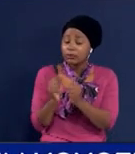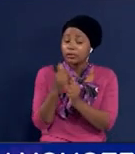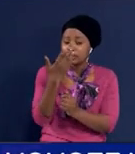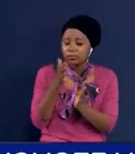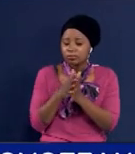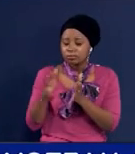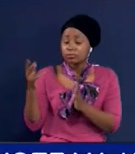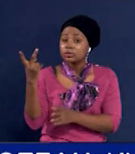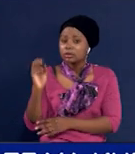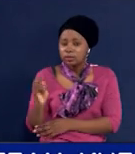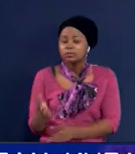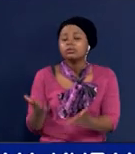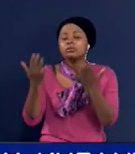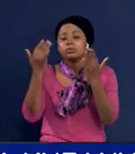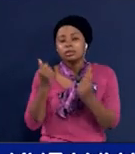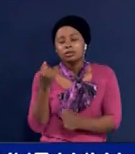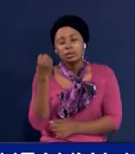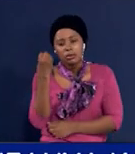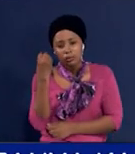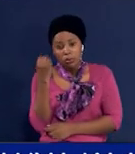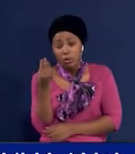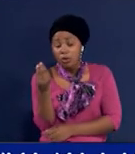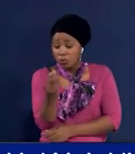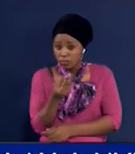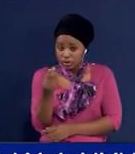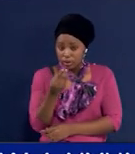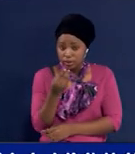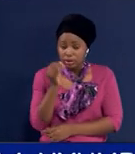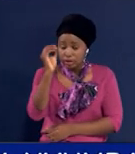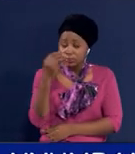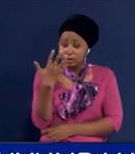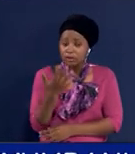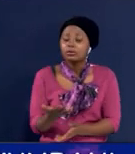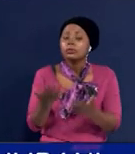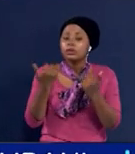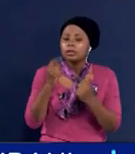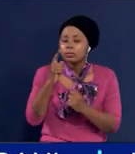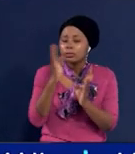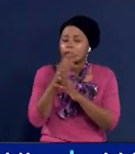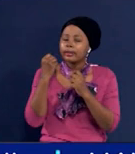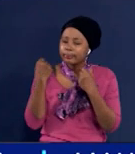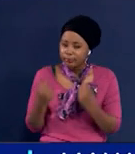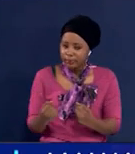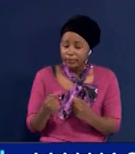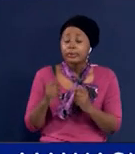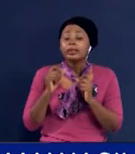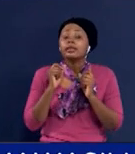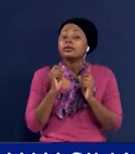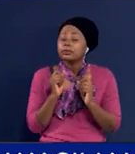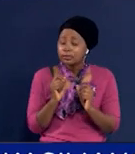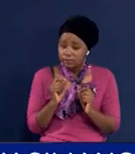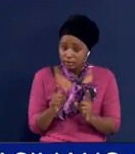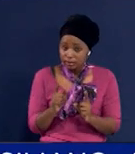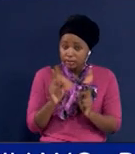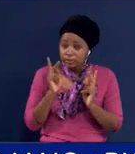mpaka 20% ndio wanaweza wakaumwa, na wachache kati ya hao 5% wanaweza wakazidiwa. Kwa hizo ni kwa takwimu. Lakini